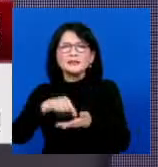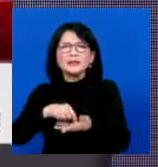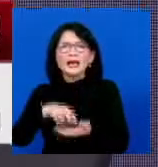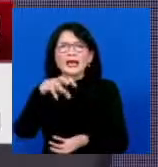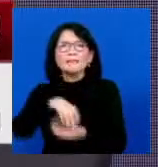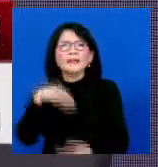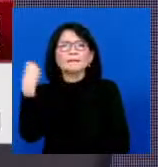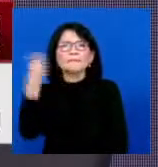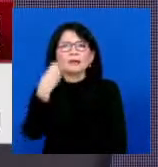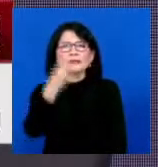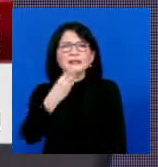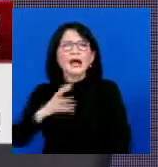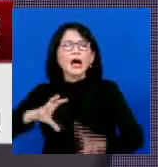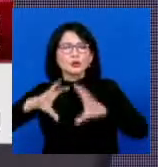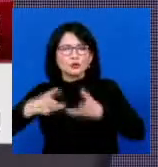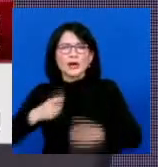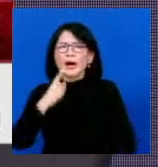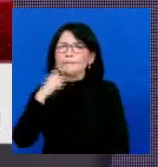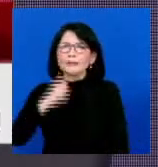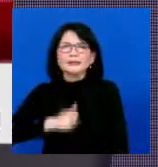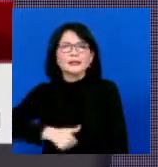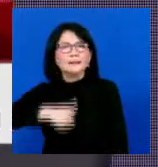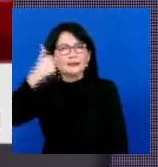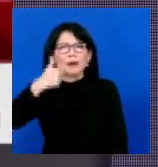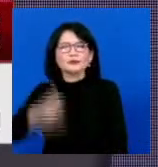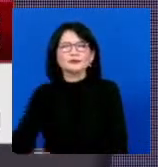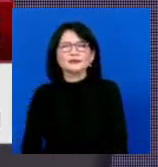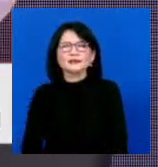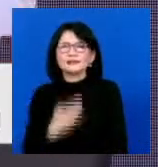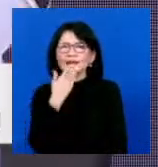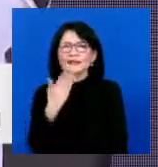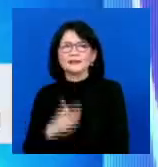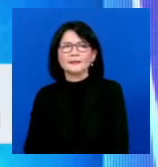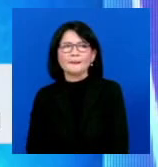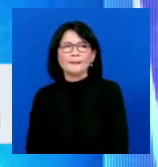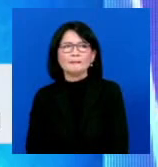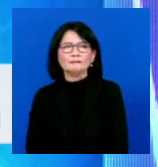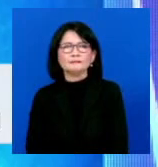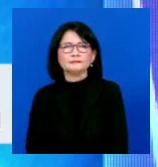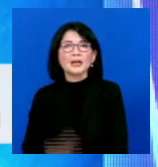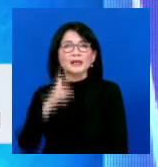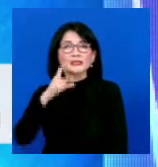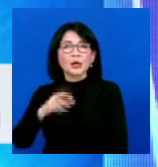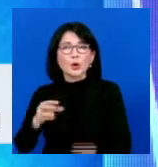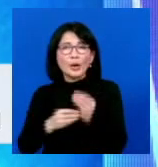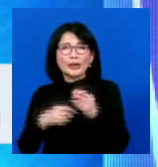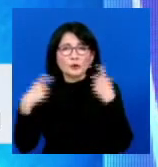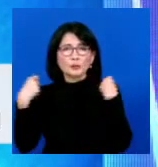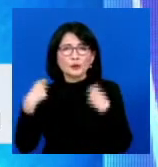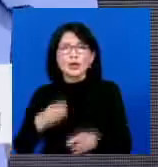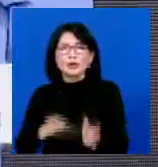pariwisata dunia pasti akan lebih membanggakan Terima kasih baik kami persilakan untuk calon wakil gubernur nomor 3 untuk